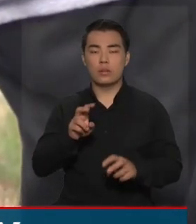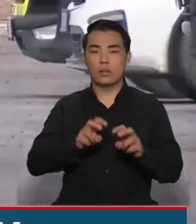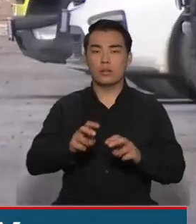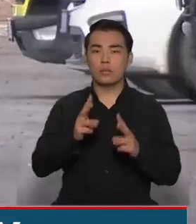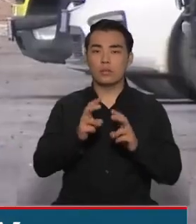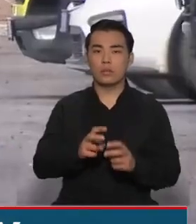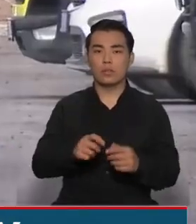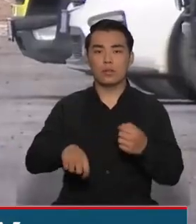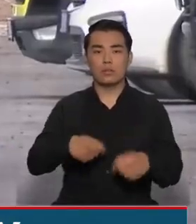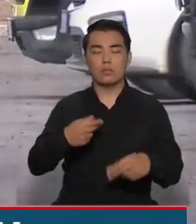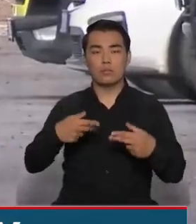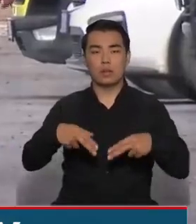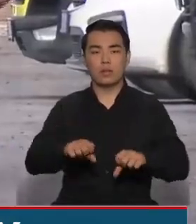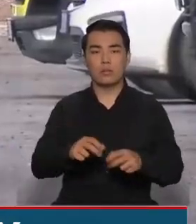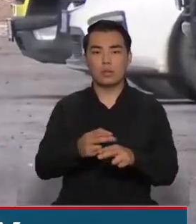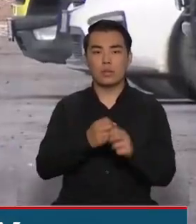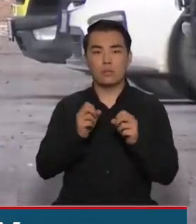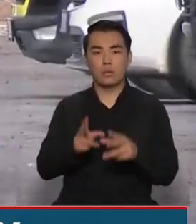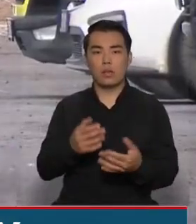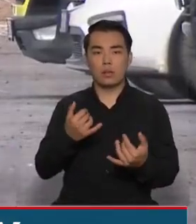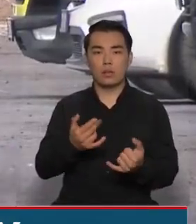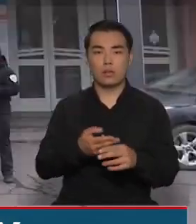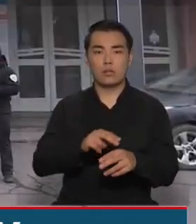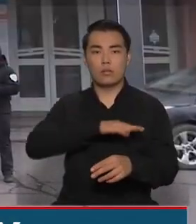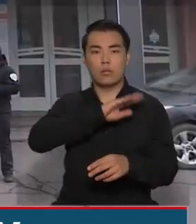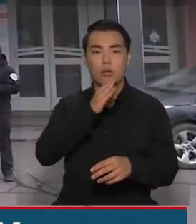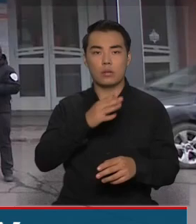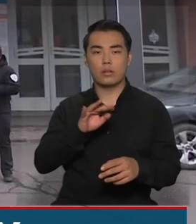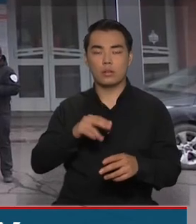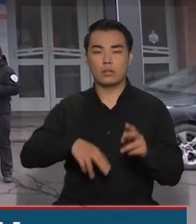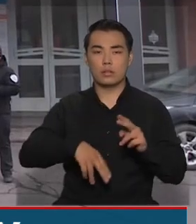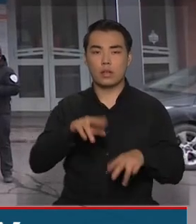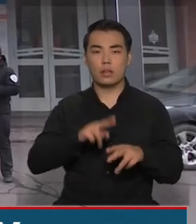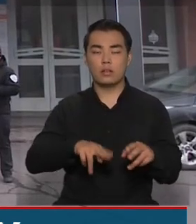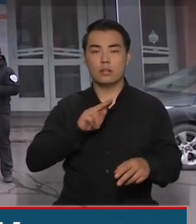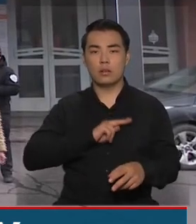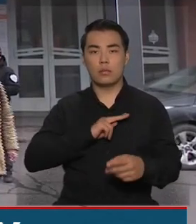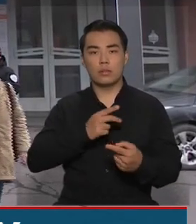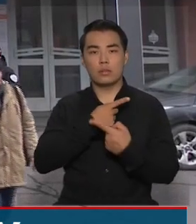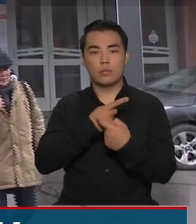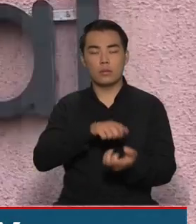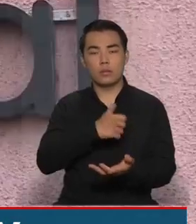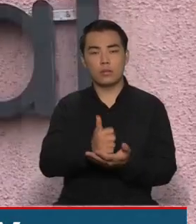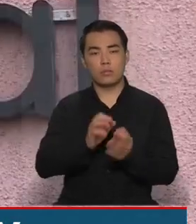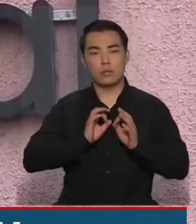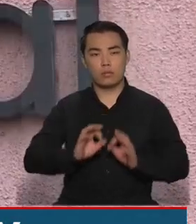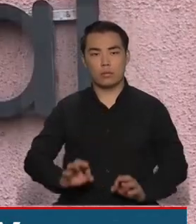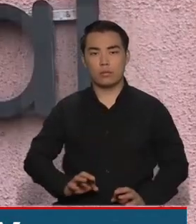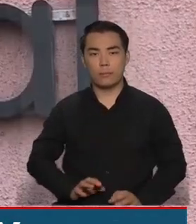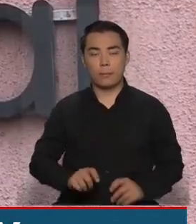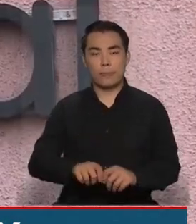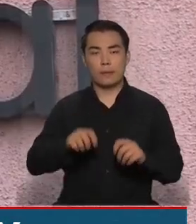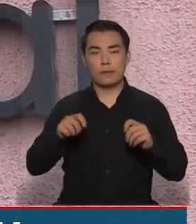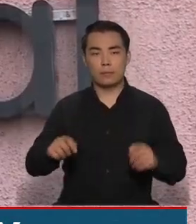статье «Нарушение правил безопасности при ведении горных или строительных работ», сообщает в Генпрокуратуре.